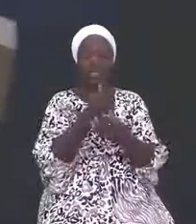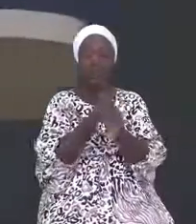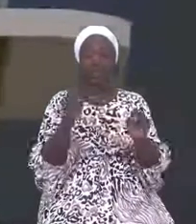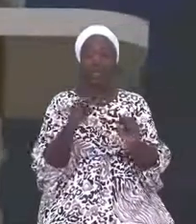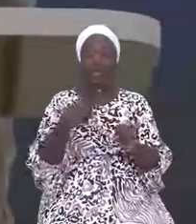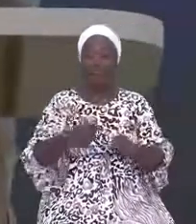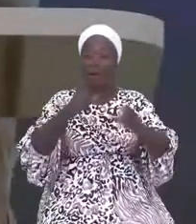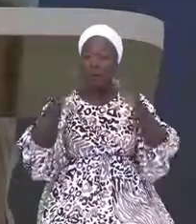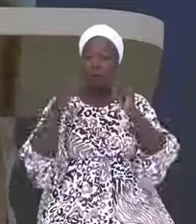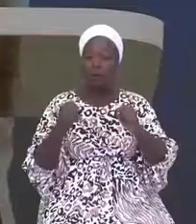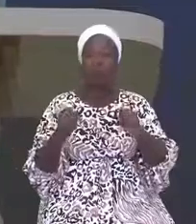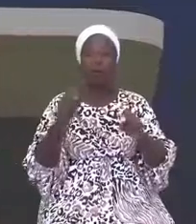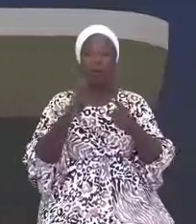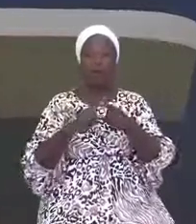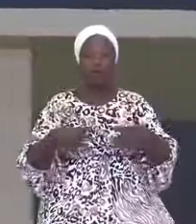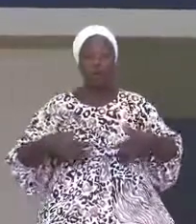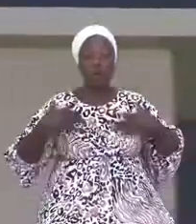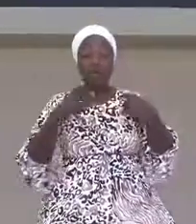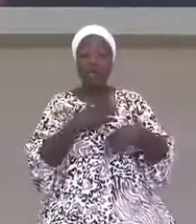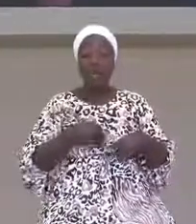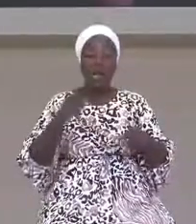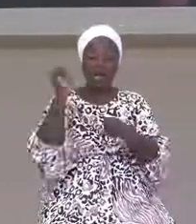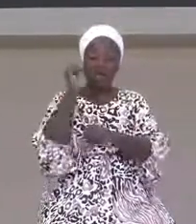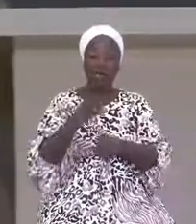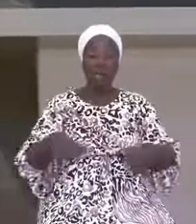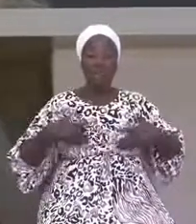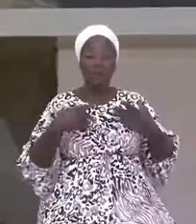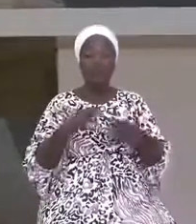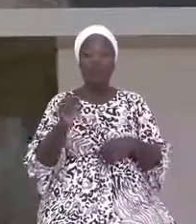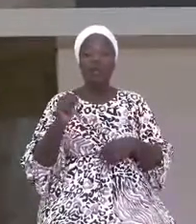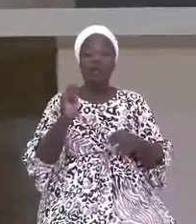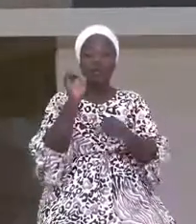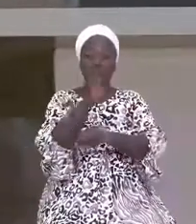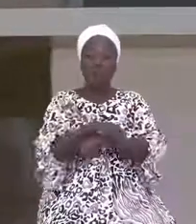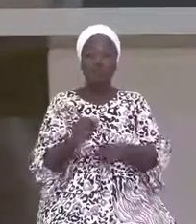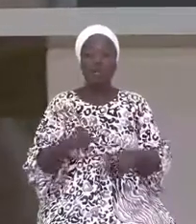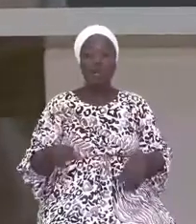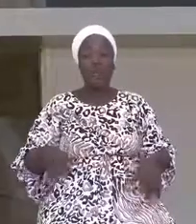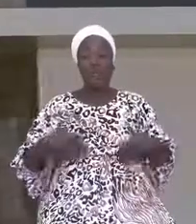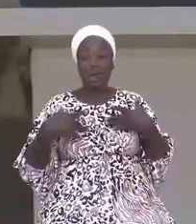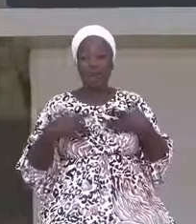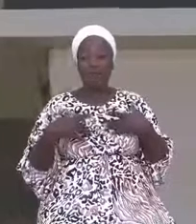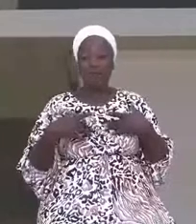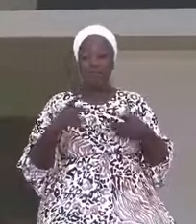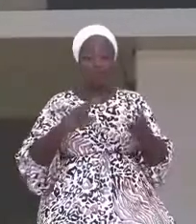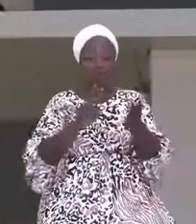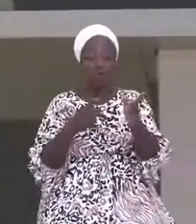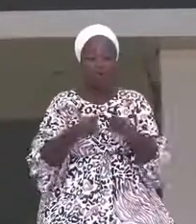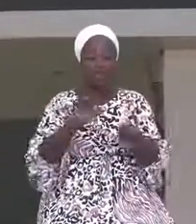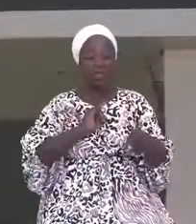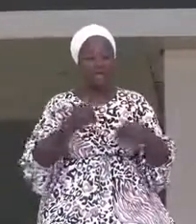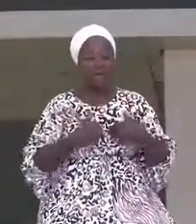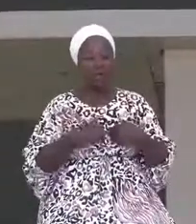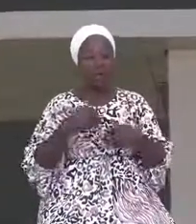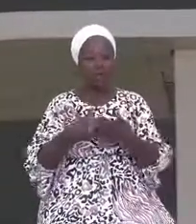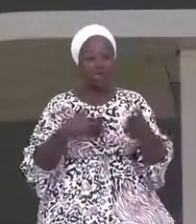la puissance pour mener une vie victorieuse, le double que j'avais avant. Comme nous, tu avant dans